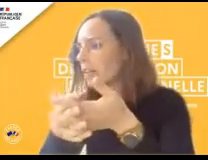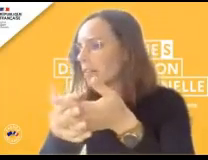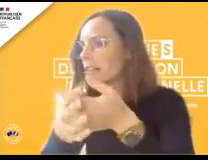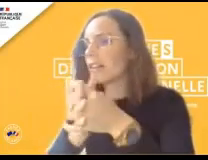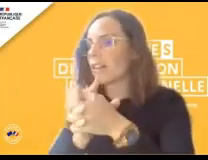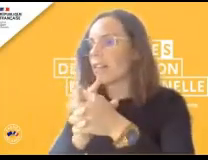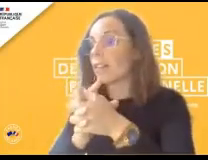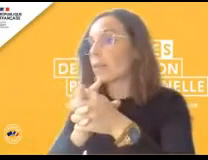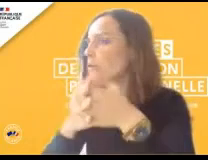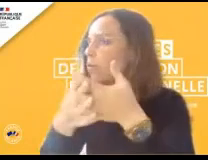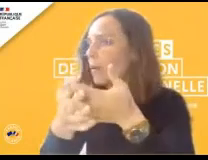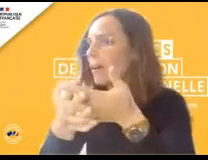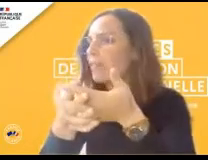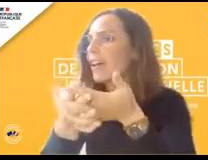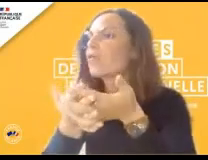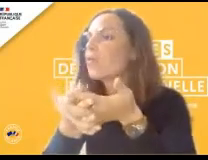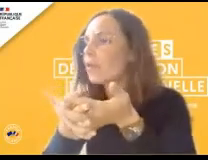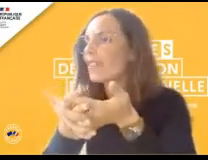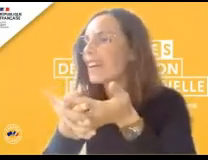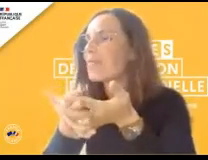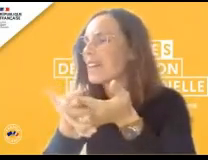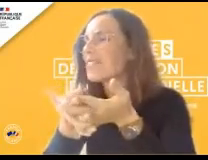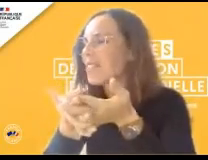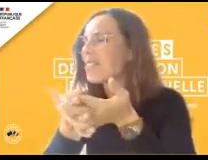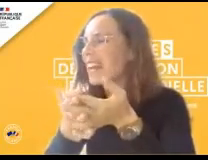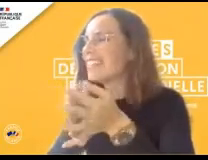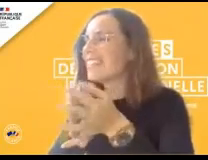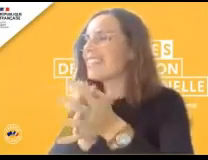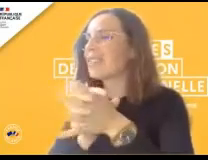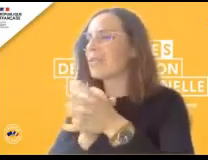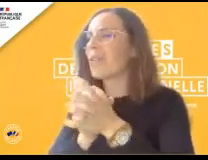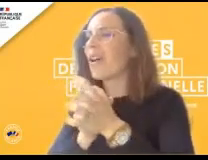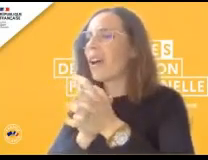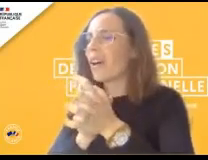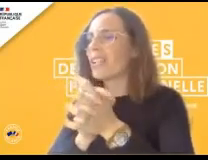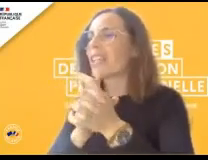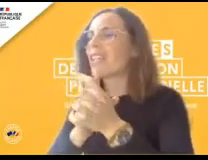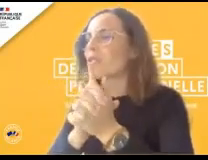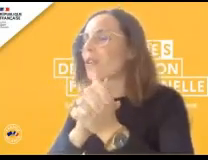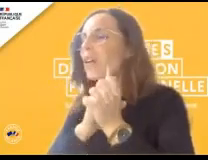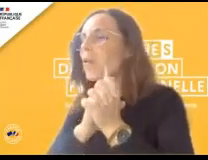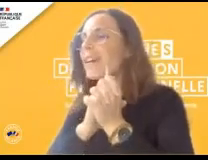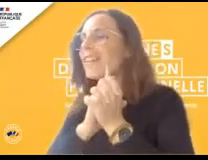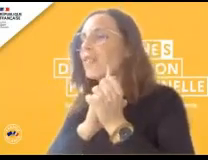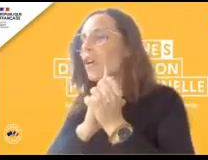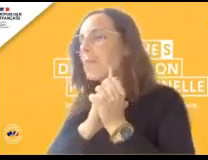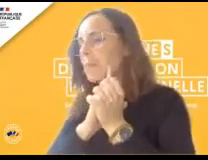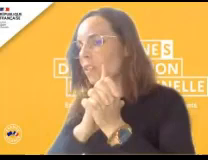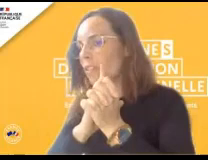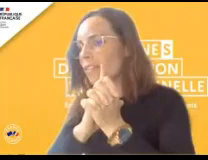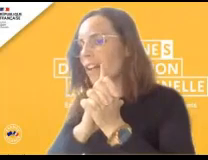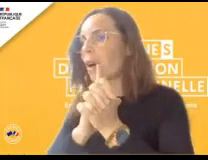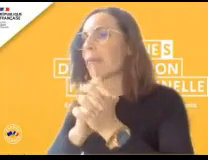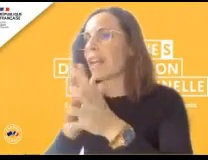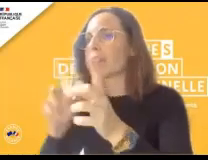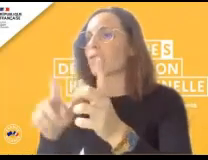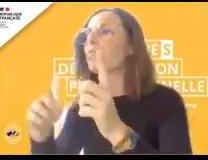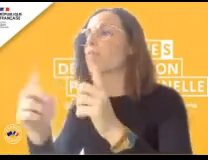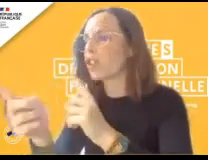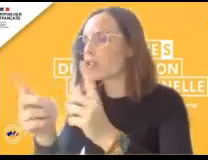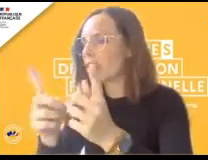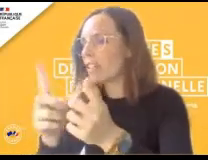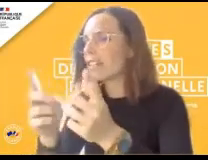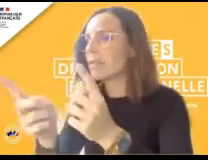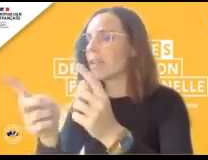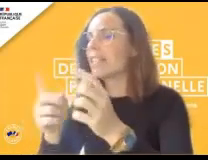par l'APEC. On ne va pas faire un doublon d'accompagnement. Voilà, l'idée, c'est qu'il n'y ait qu'un seul accompagnateur en même temps. Alors après, la personne